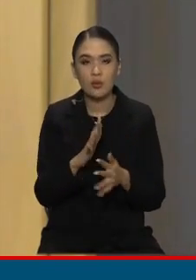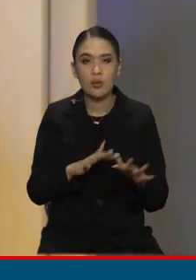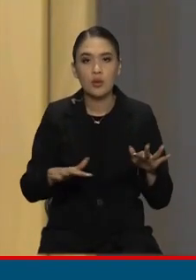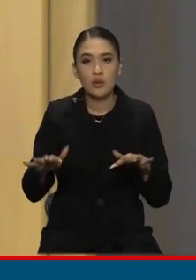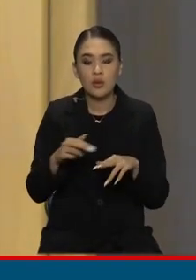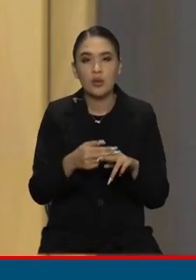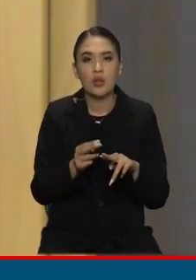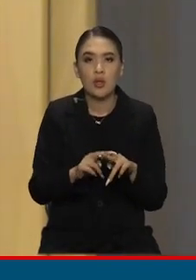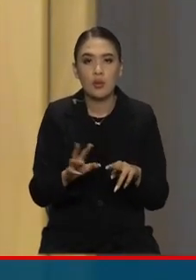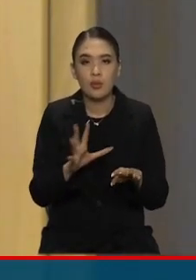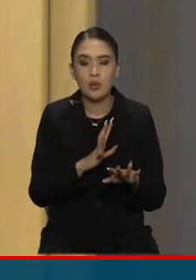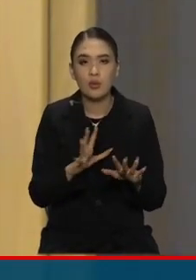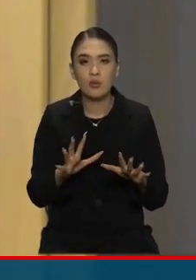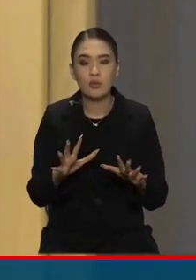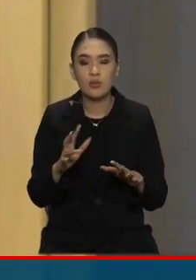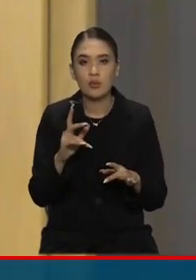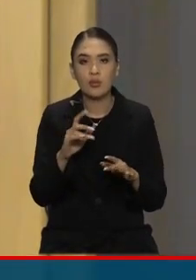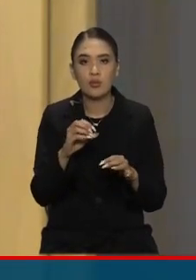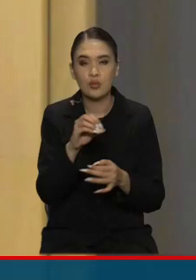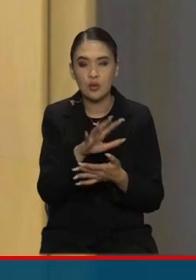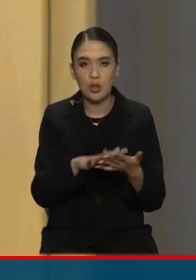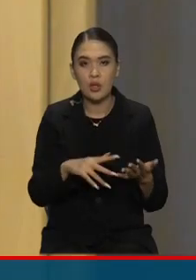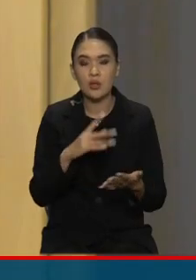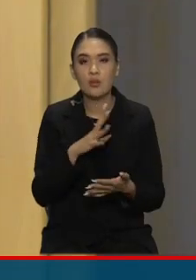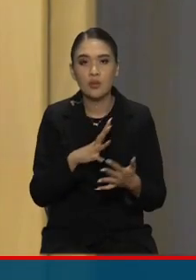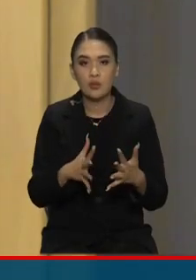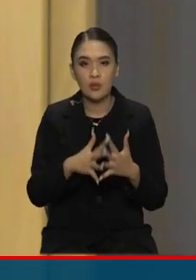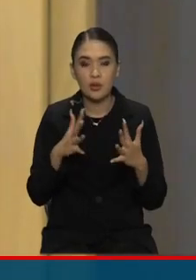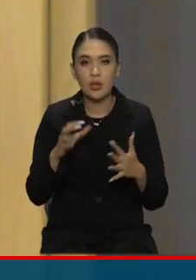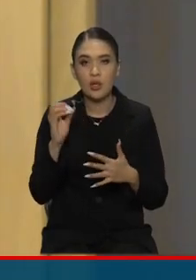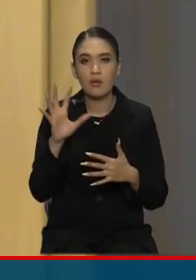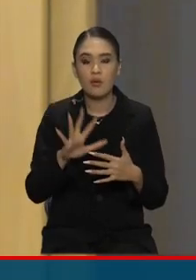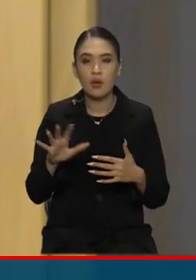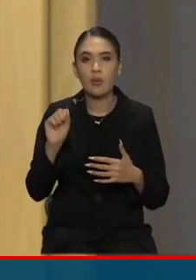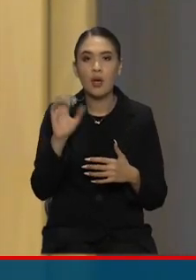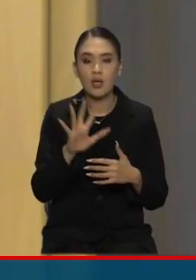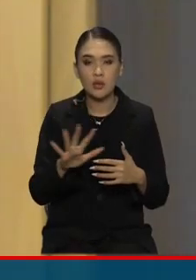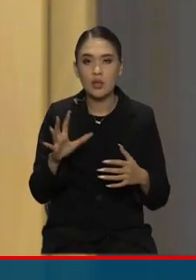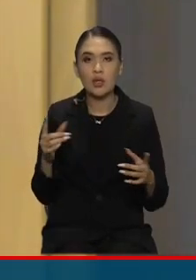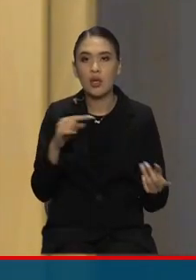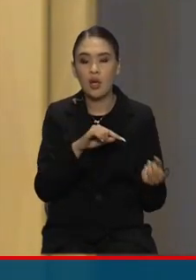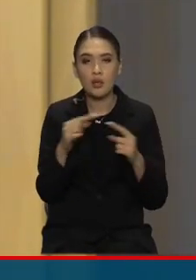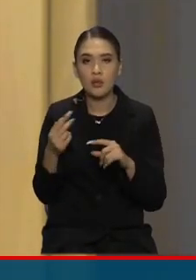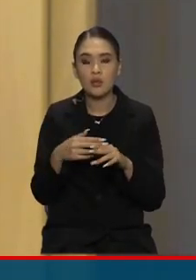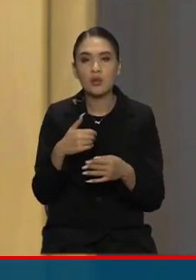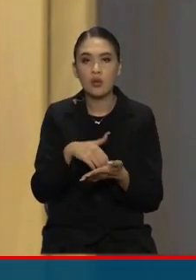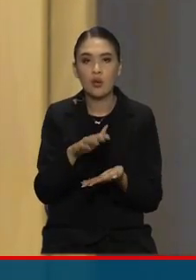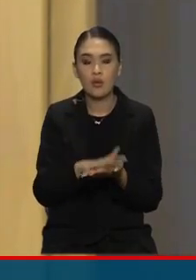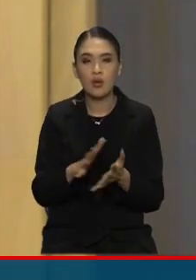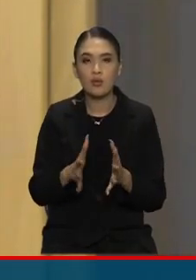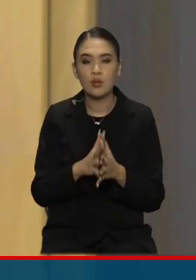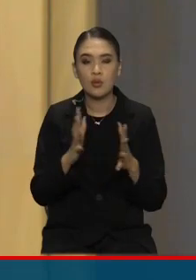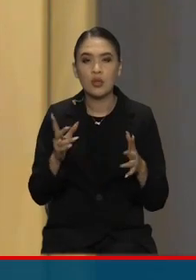кезегінде жүк ағыны көлемі арта беретіні сөзсіз. Басым бағыт Еуропа мен Азия арасында тауар тасымалын арттыру, сондай-ақ